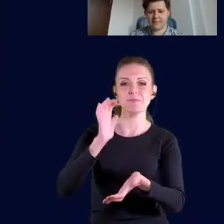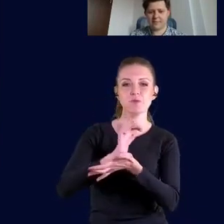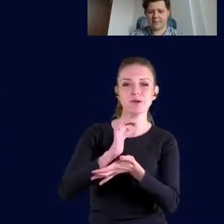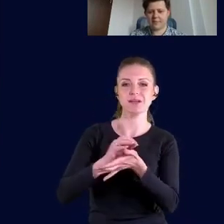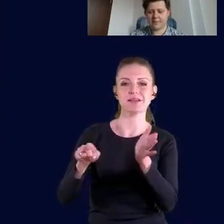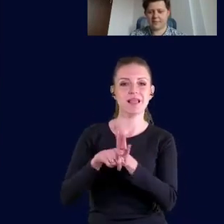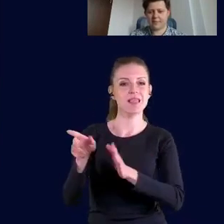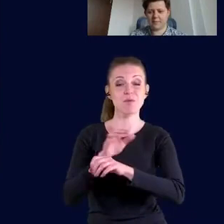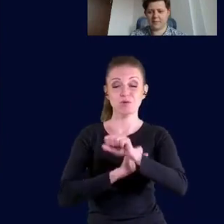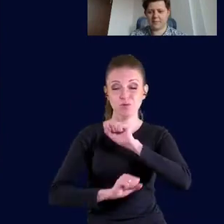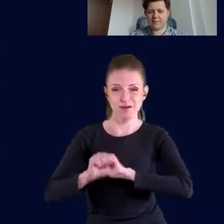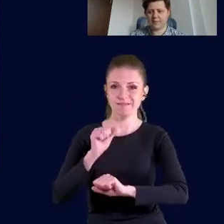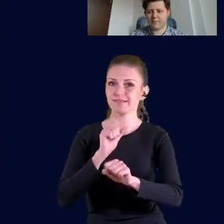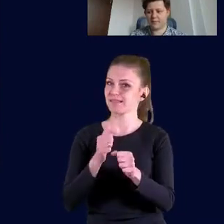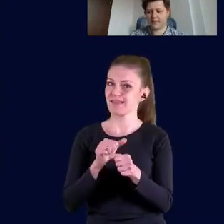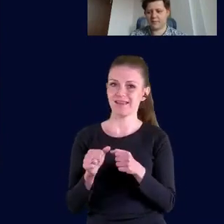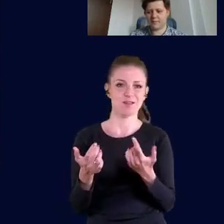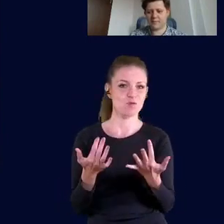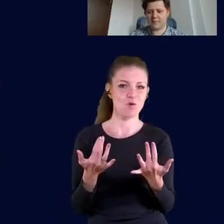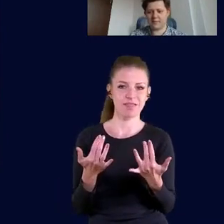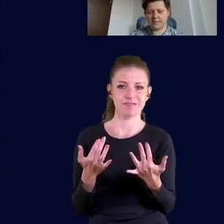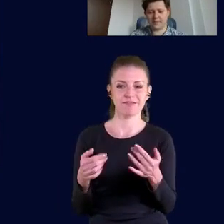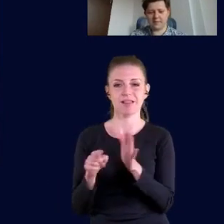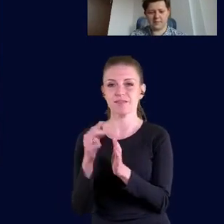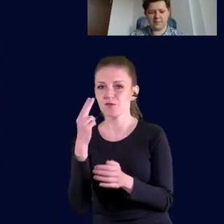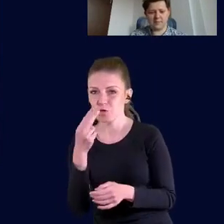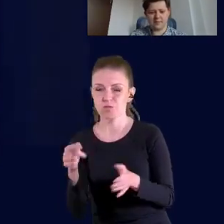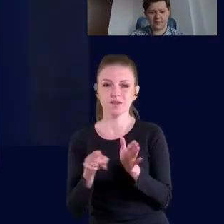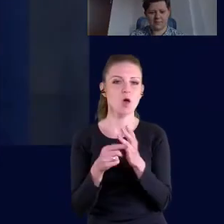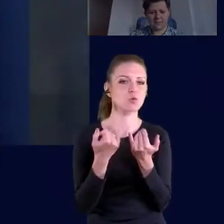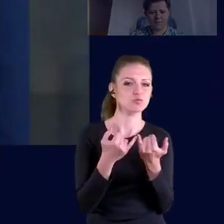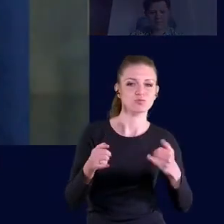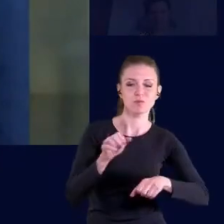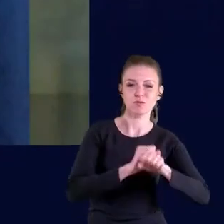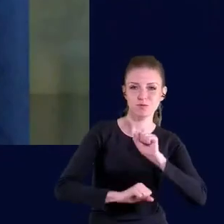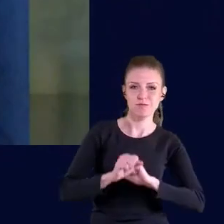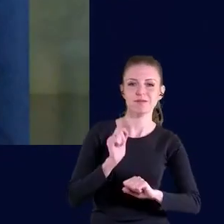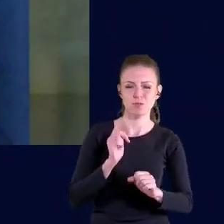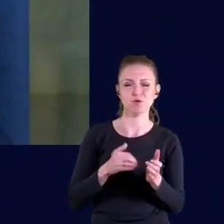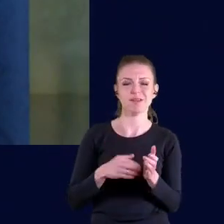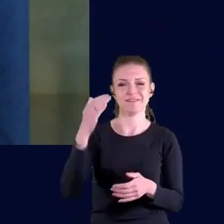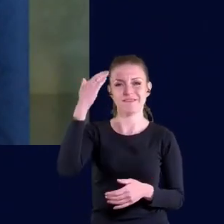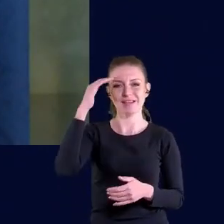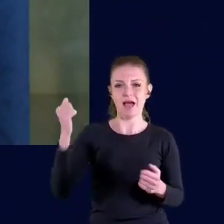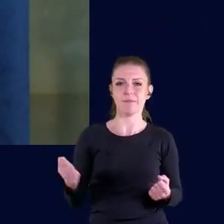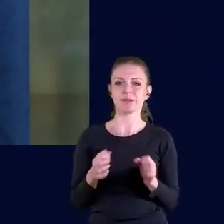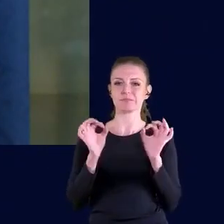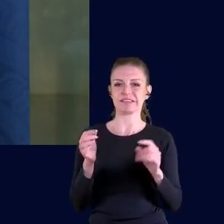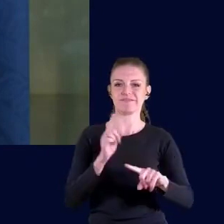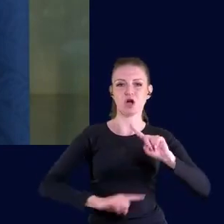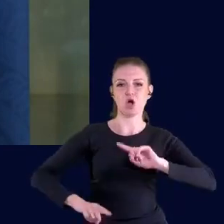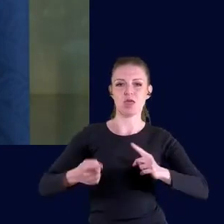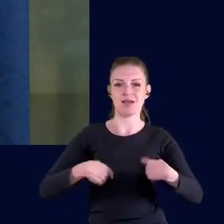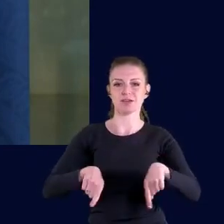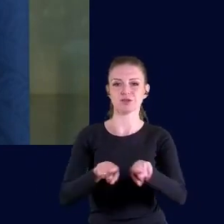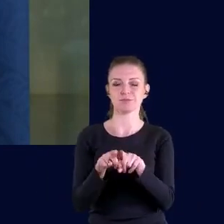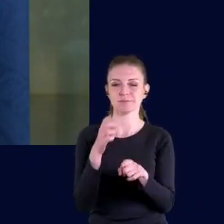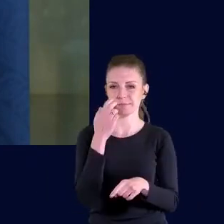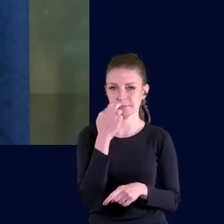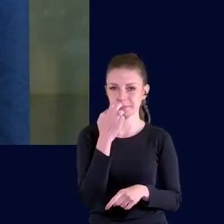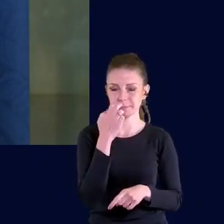nie trzeba naprawdę mieć dużą wiedzę żeby to wykonać No a teraz Zapraszam na w